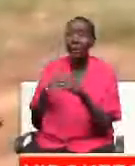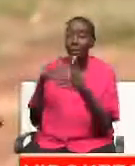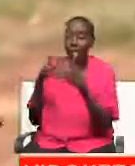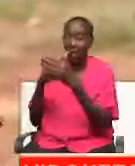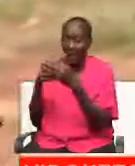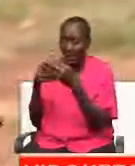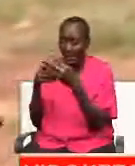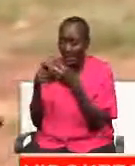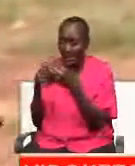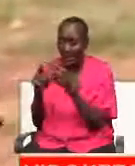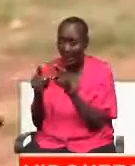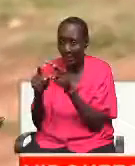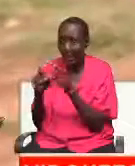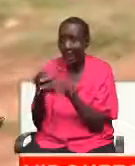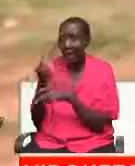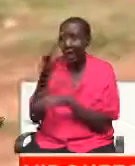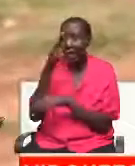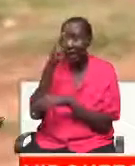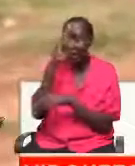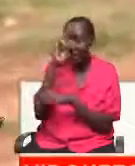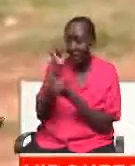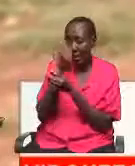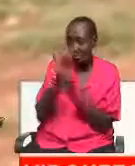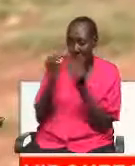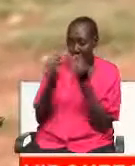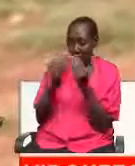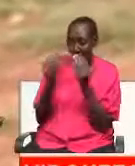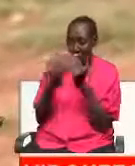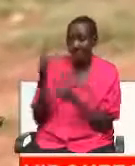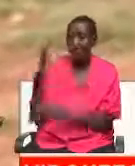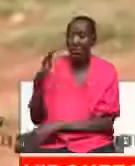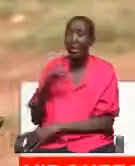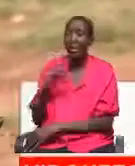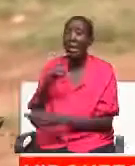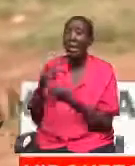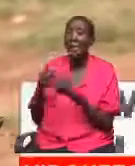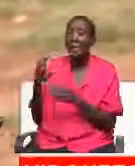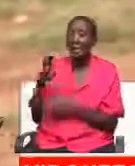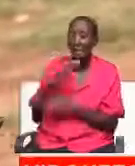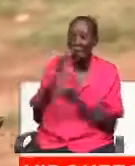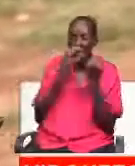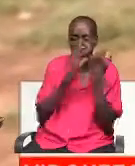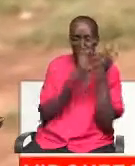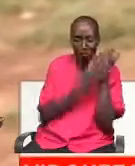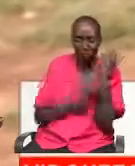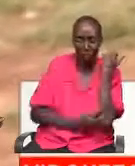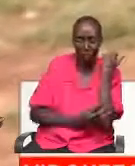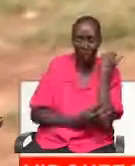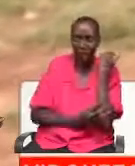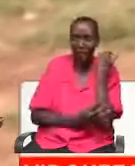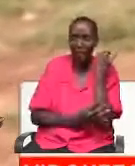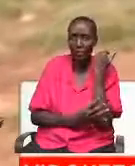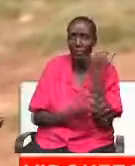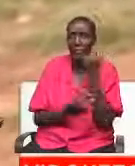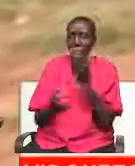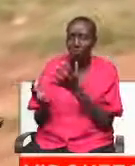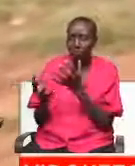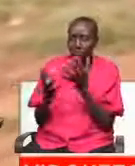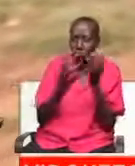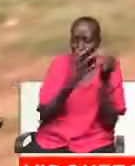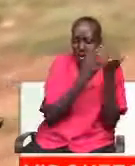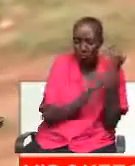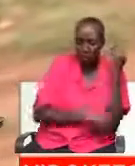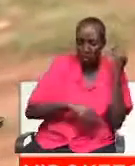kwamba askari hawezi kumjali mwananchi, lakini huyu mwananchi ni maskini. Kwa hivyo unachukua maskini